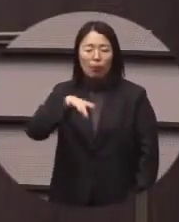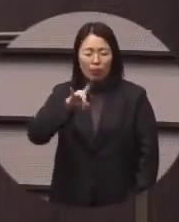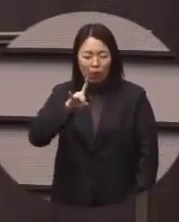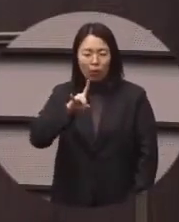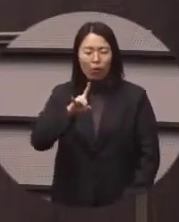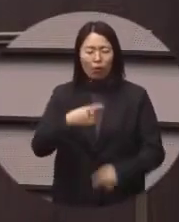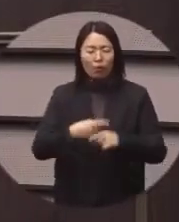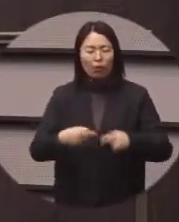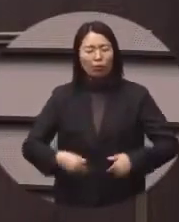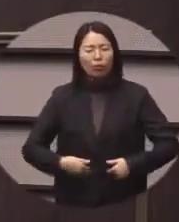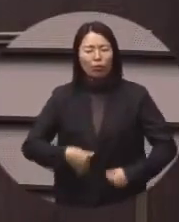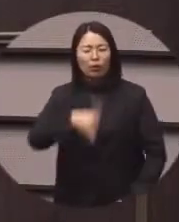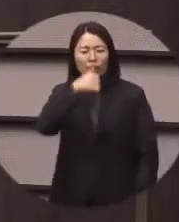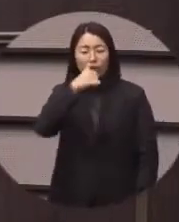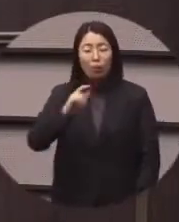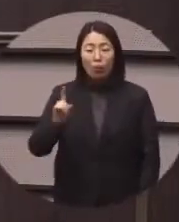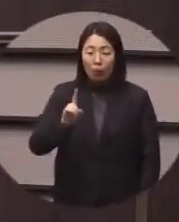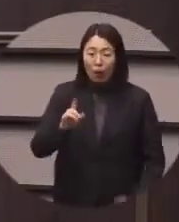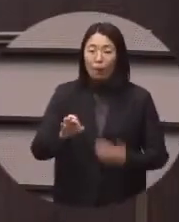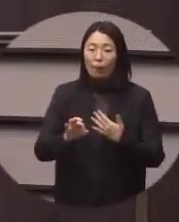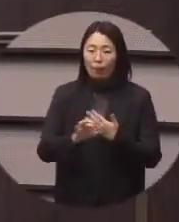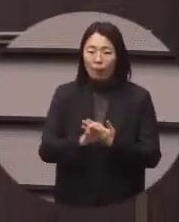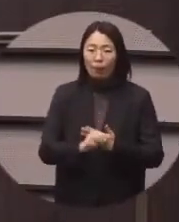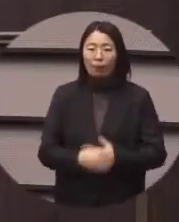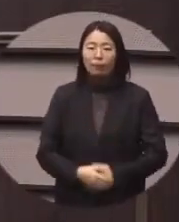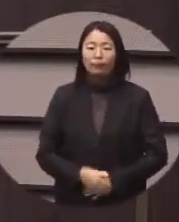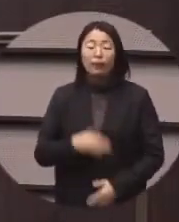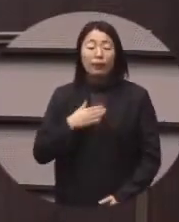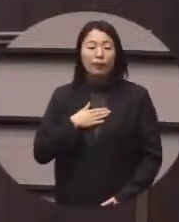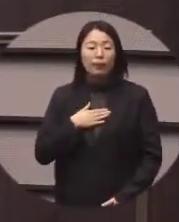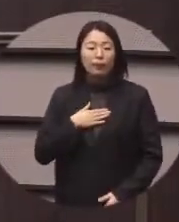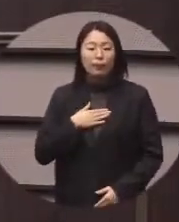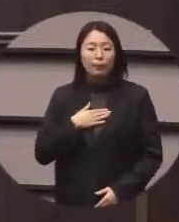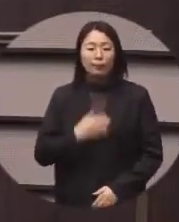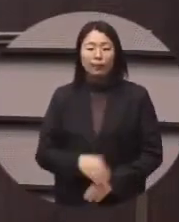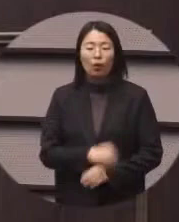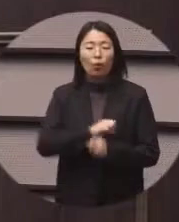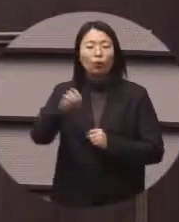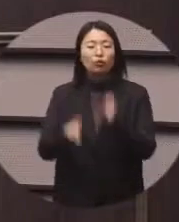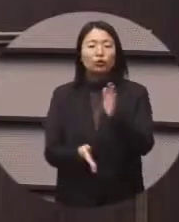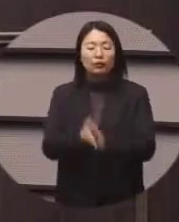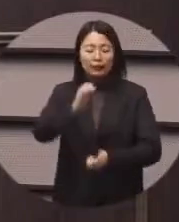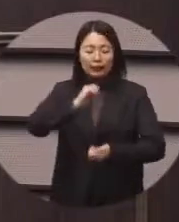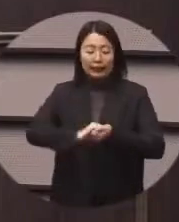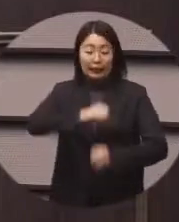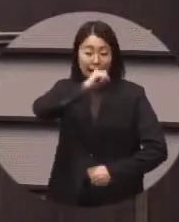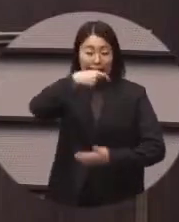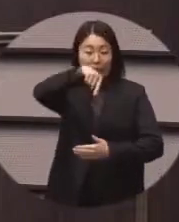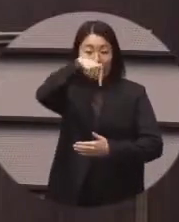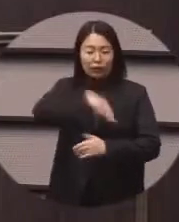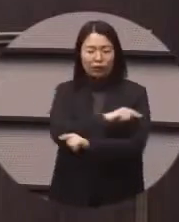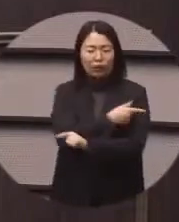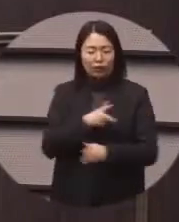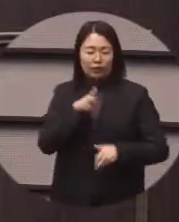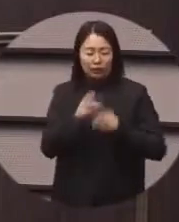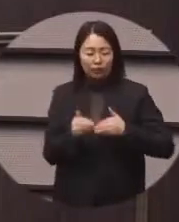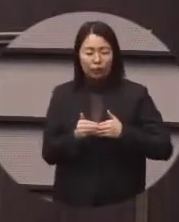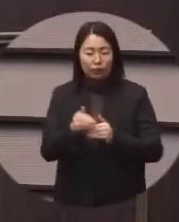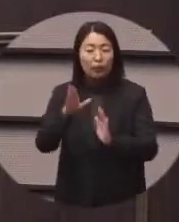따져봐야 할까요? 본 의원은 오늘 광주시가 한정된 예산으로 각종 사업을 추진함에